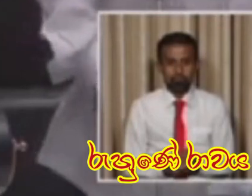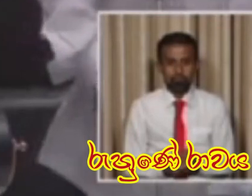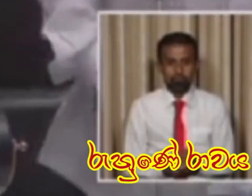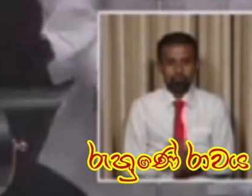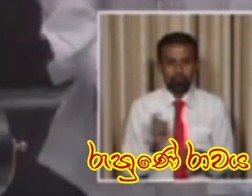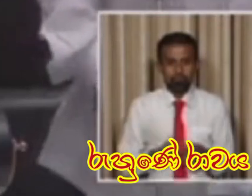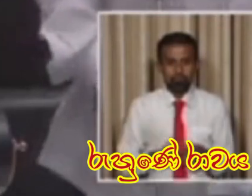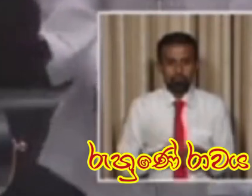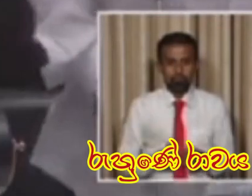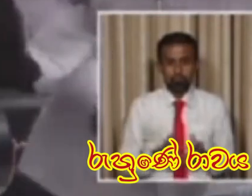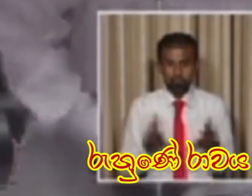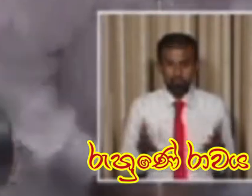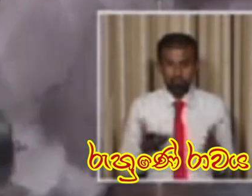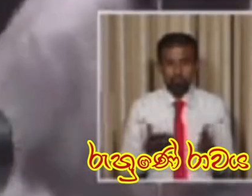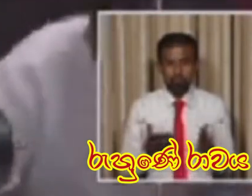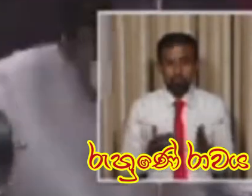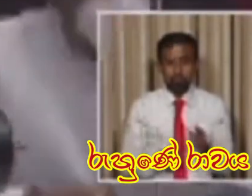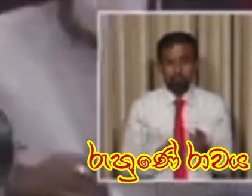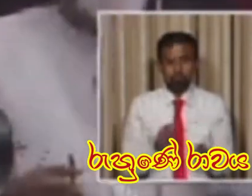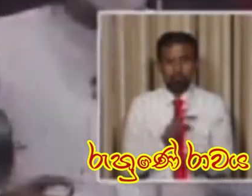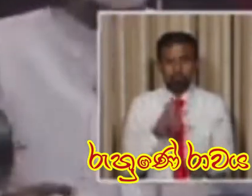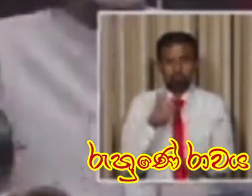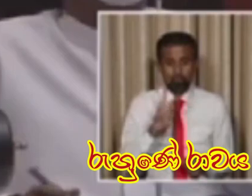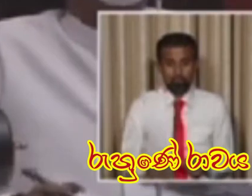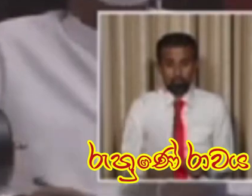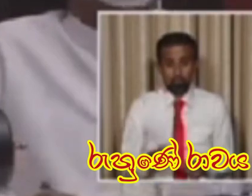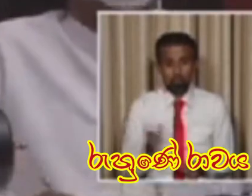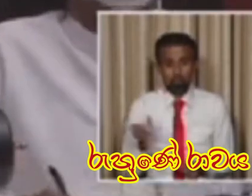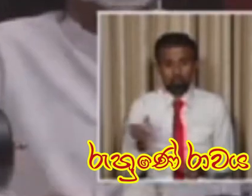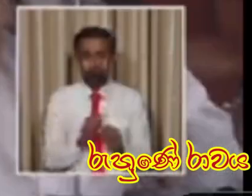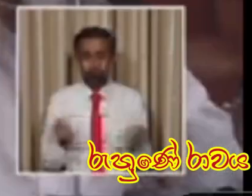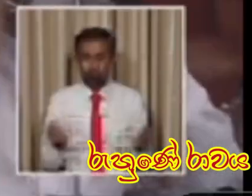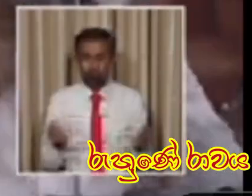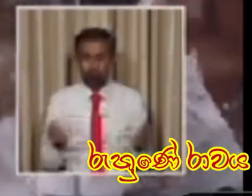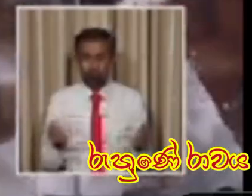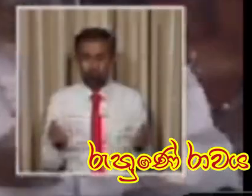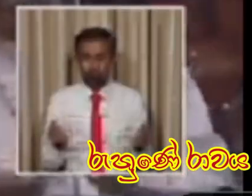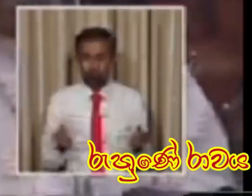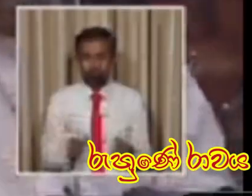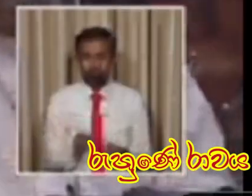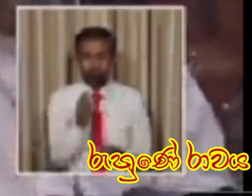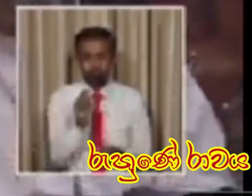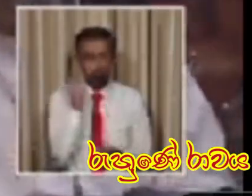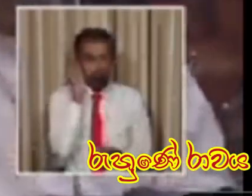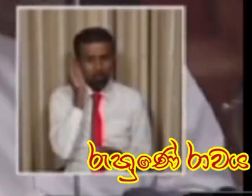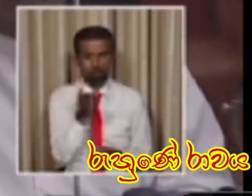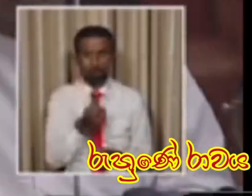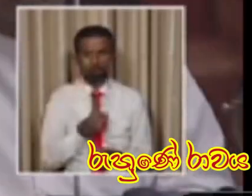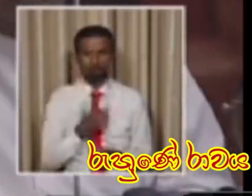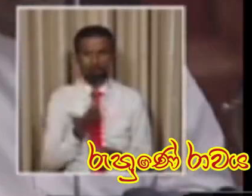ප්‍රශ්න ගණනාවක් තියෙනවා මේ පරිදි. සේවකයෝ 23000ක් ඉන්නවා. එයාට මොකද්ද වෙන්නේ? ඔබතුමා ආගිරින්ද කැමතිද